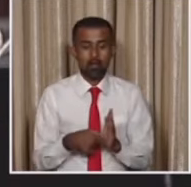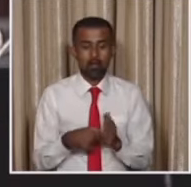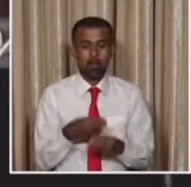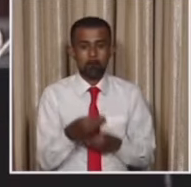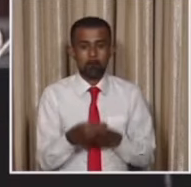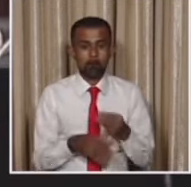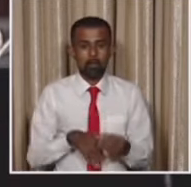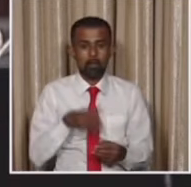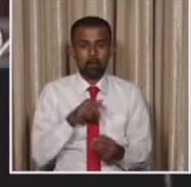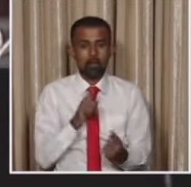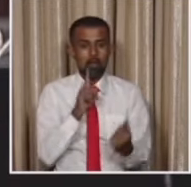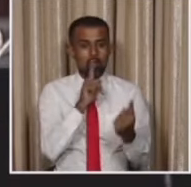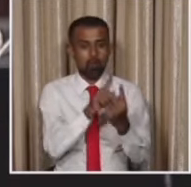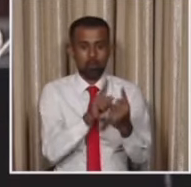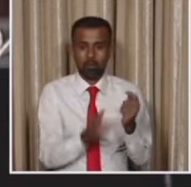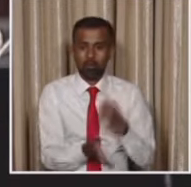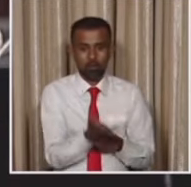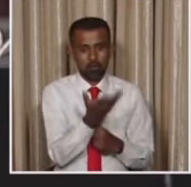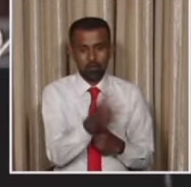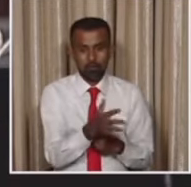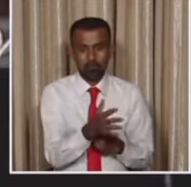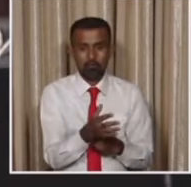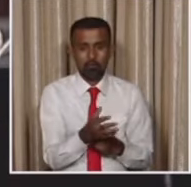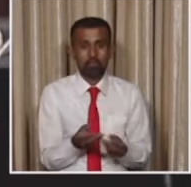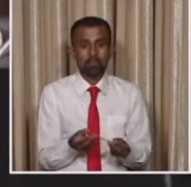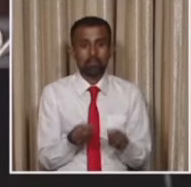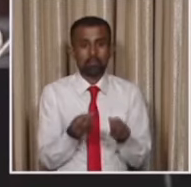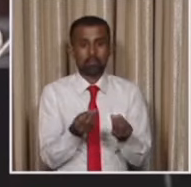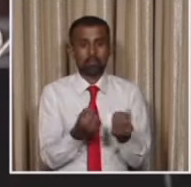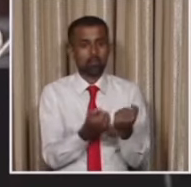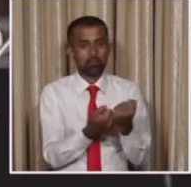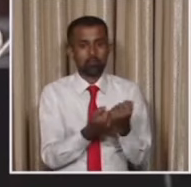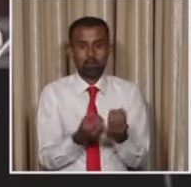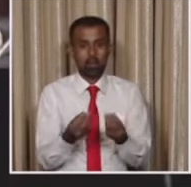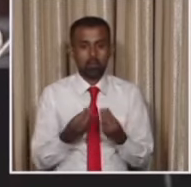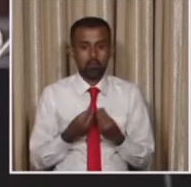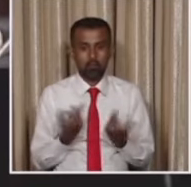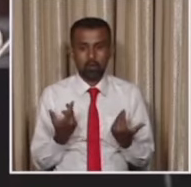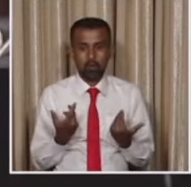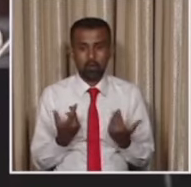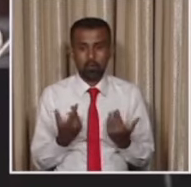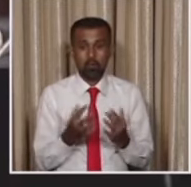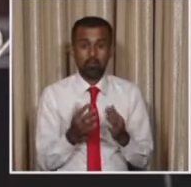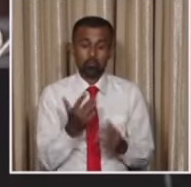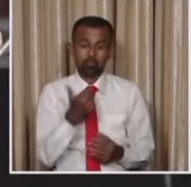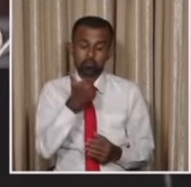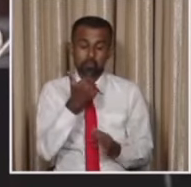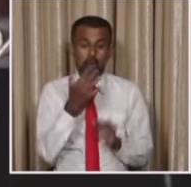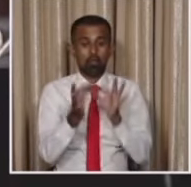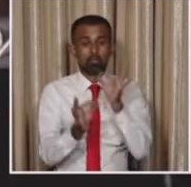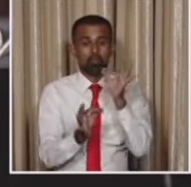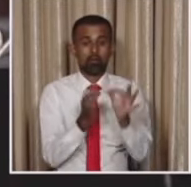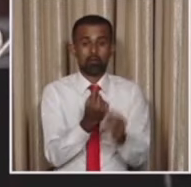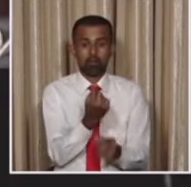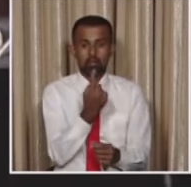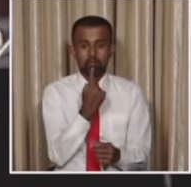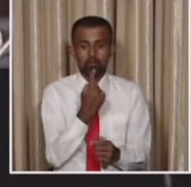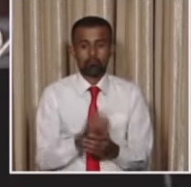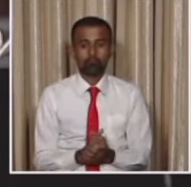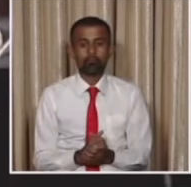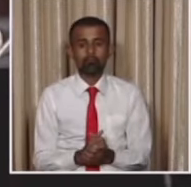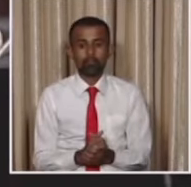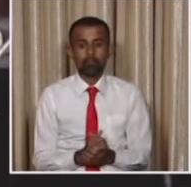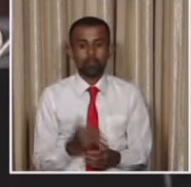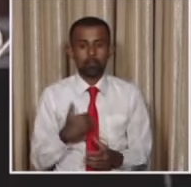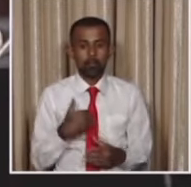සමාගම් ප්‍රධානී කමු වෙන්න ගියා. පරිත්‍යාගය නම් හම්බුන්නේ නැහැ. හැබැයි මසුරන් කතාවක් අහගත්තා. මොකද්ද එතුමා කිව්වේ?